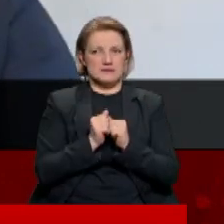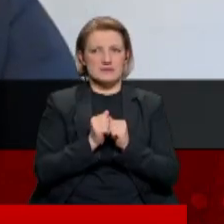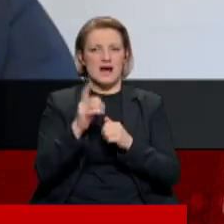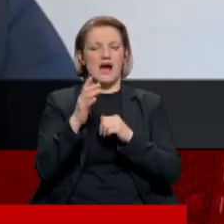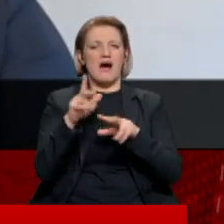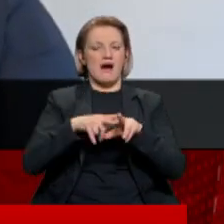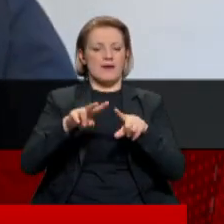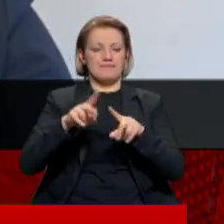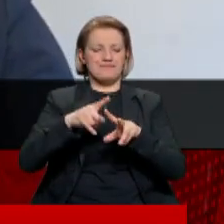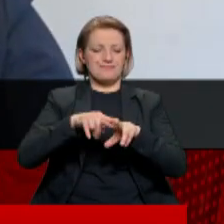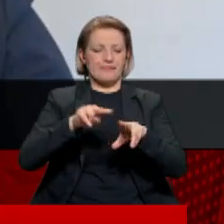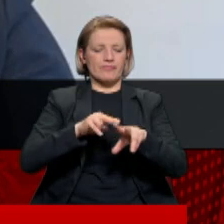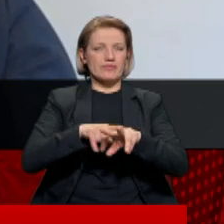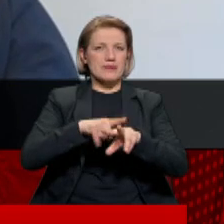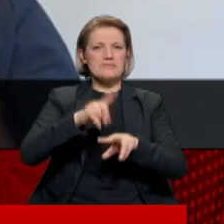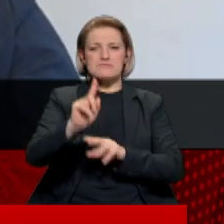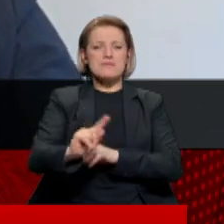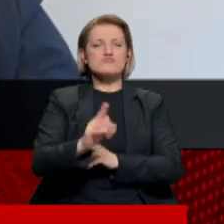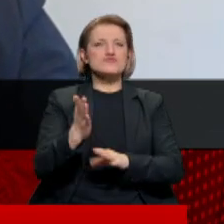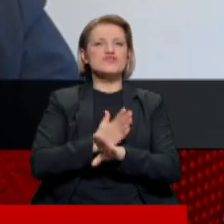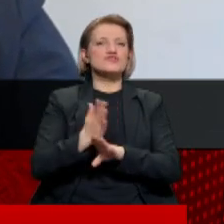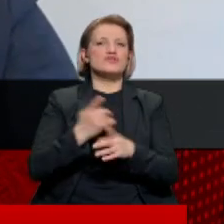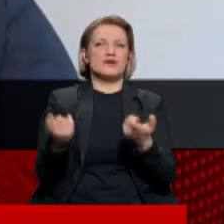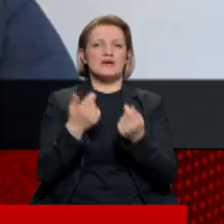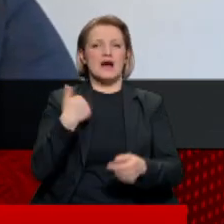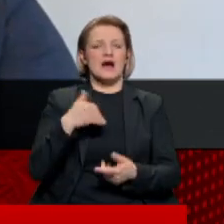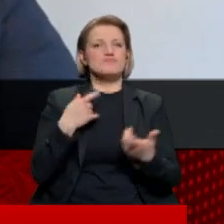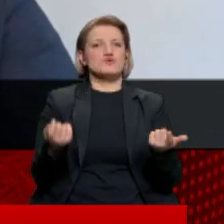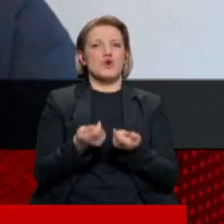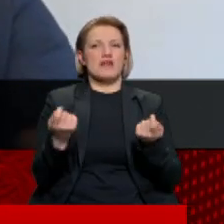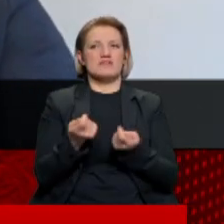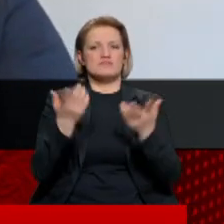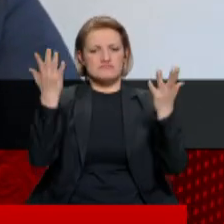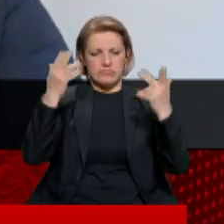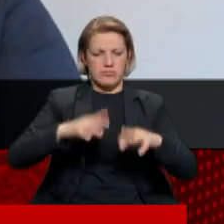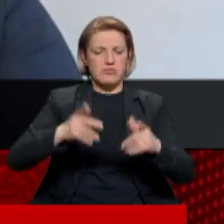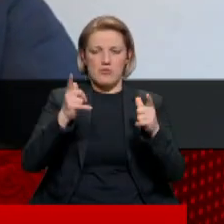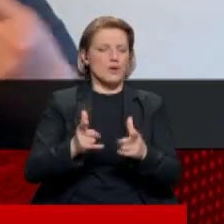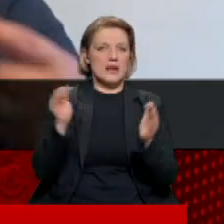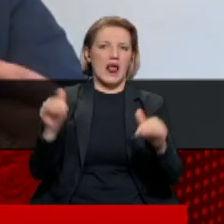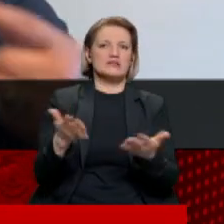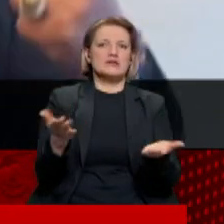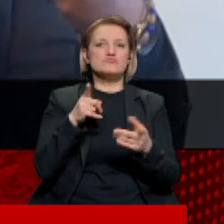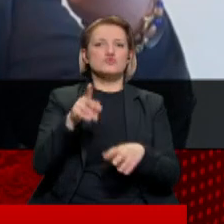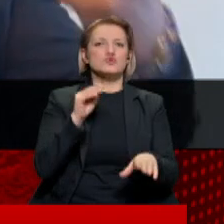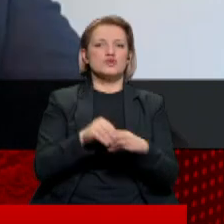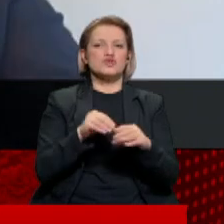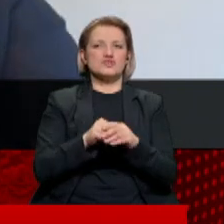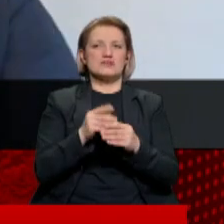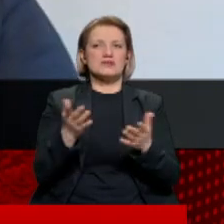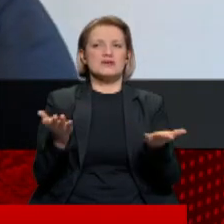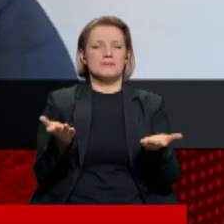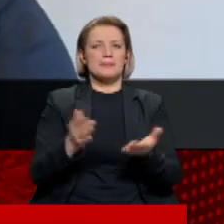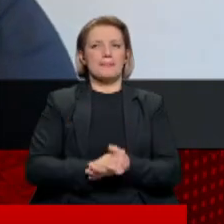Antakya'da efendim. Bir memur niye çalışsın? Niye yani kamu görevlisi yıkık bir şehirde olsun? Bunun için